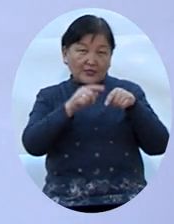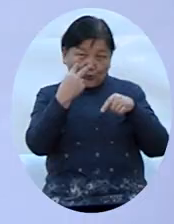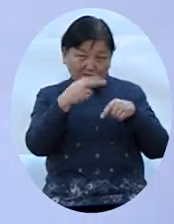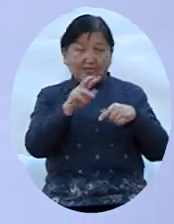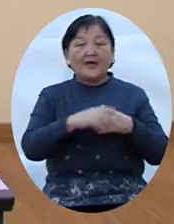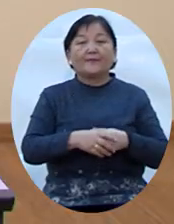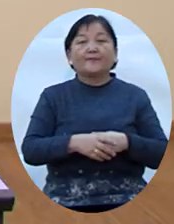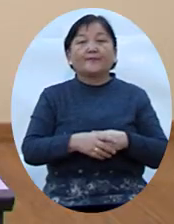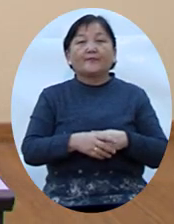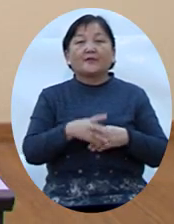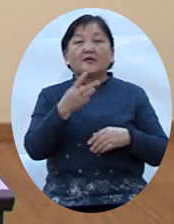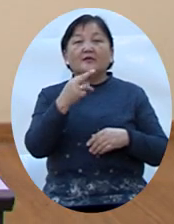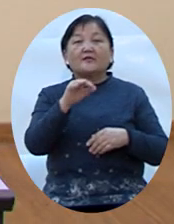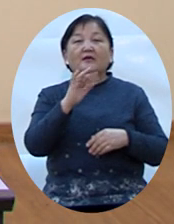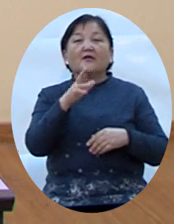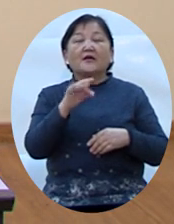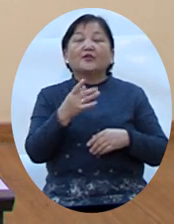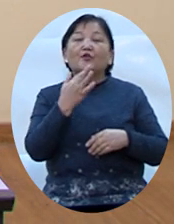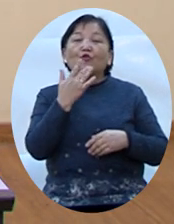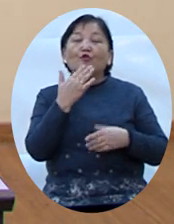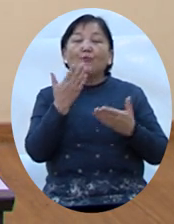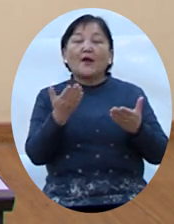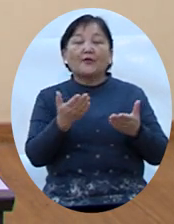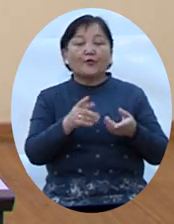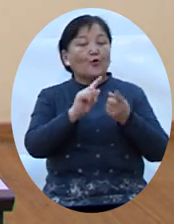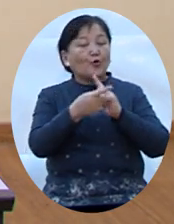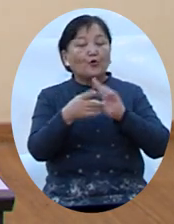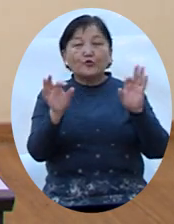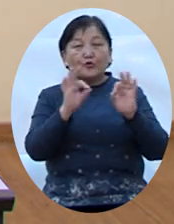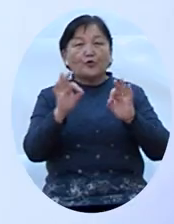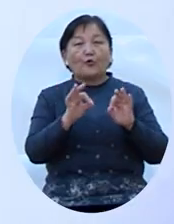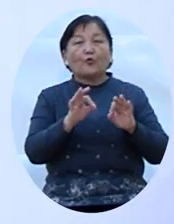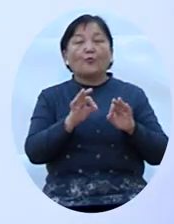За универсал индикаторын цаасны өнгө өөрчлөгдөөгүй буюу